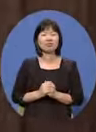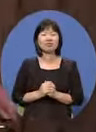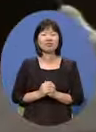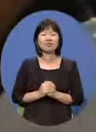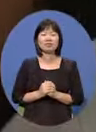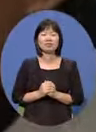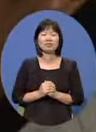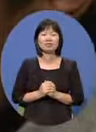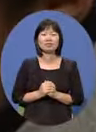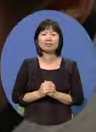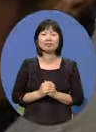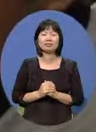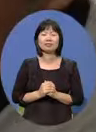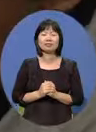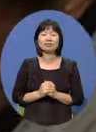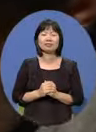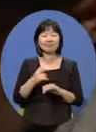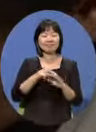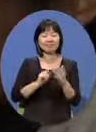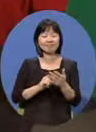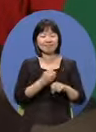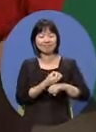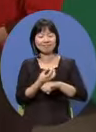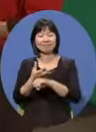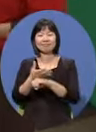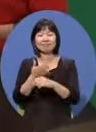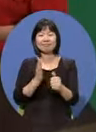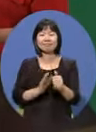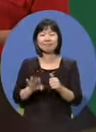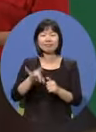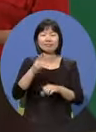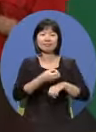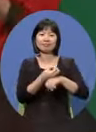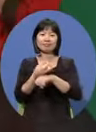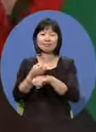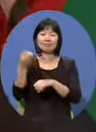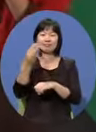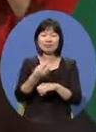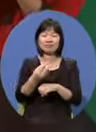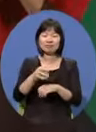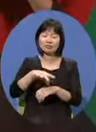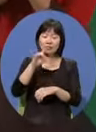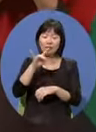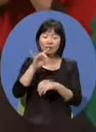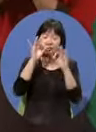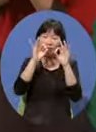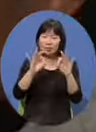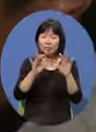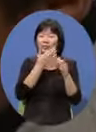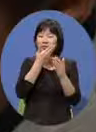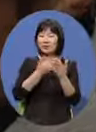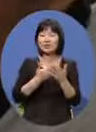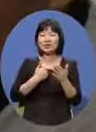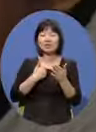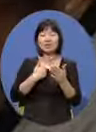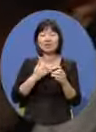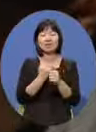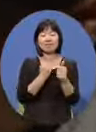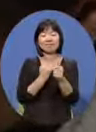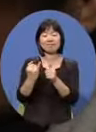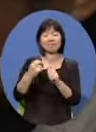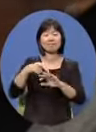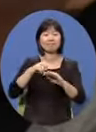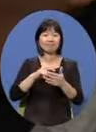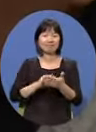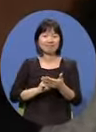예, 이 뭉클한 마음을 처음으로 전하는 또 처음으로 들어본 소중한 내 사람의 마음.